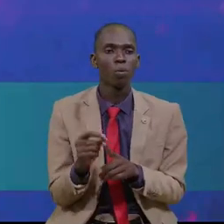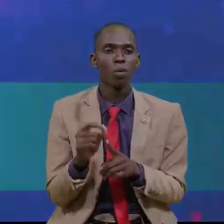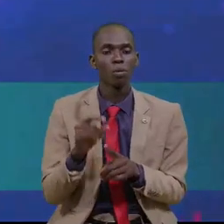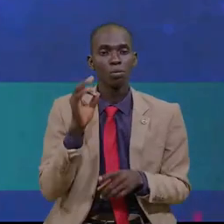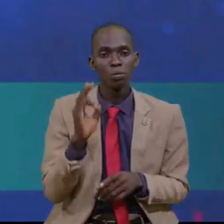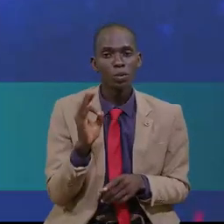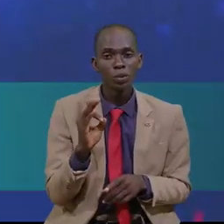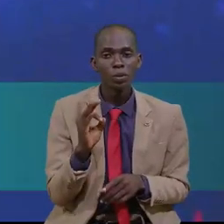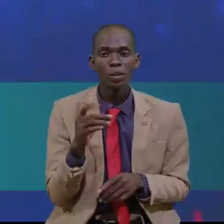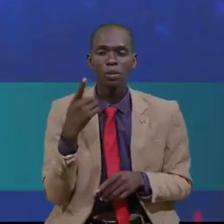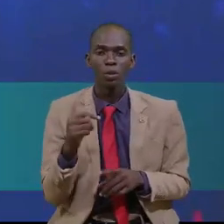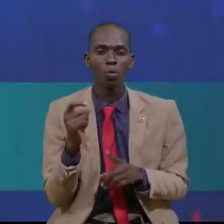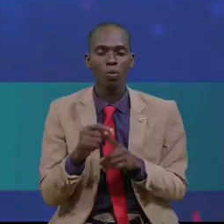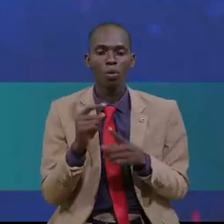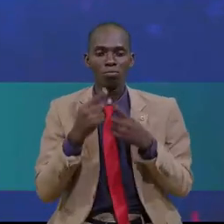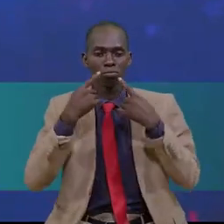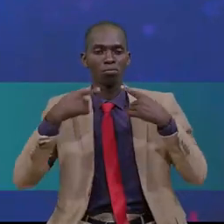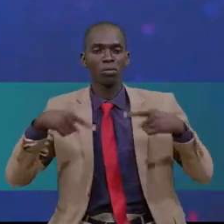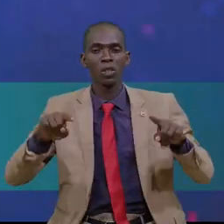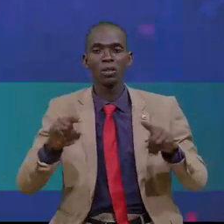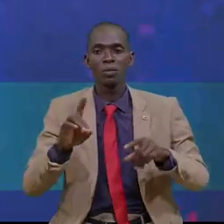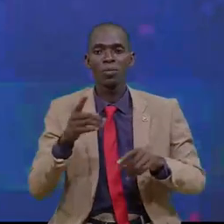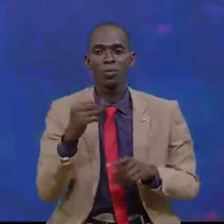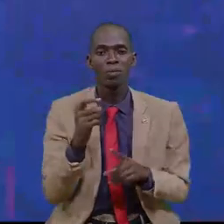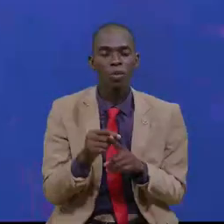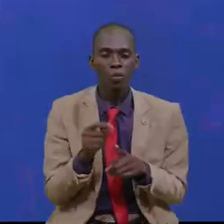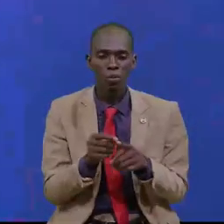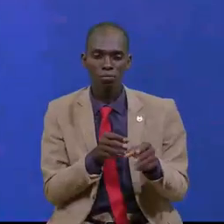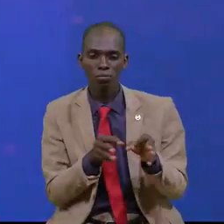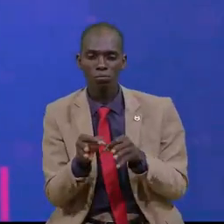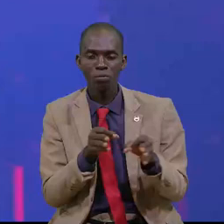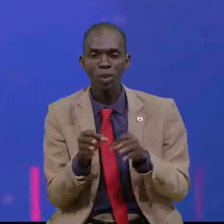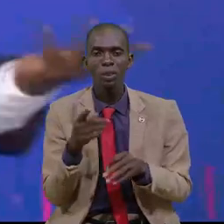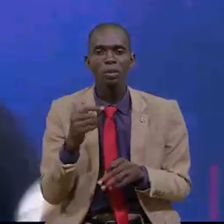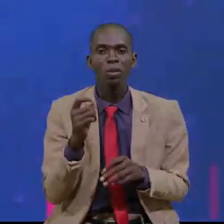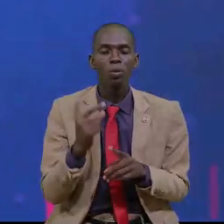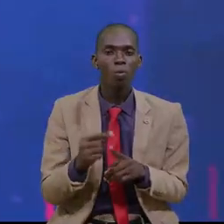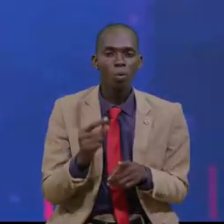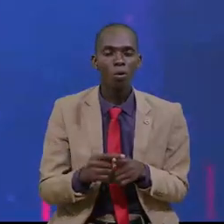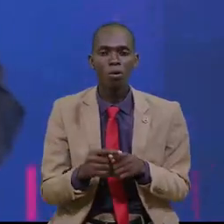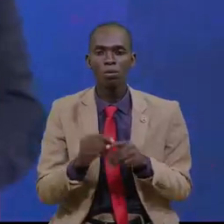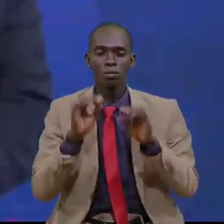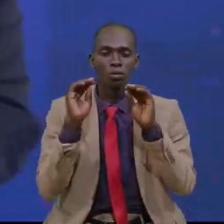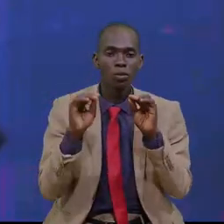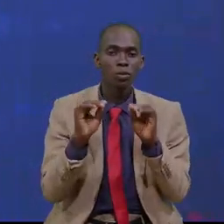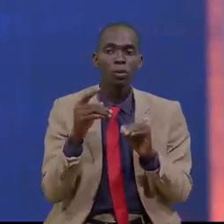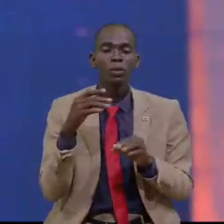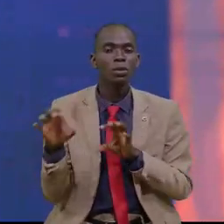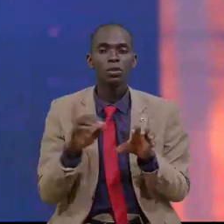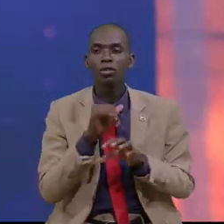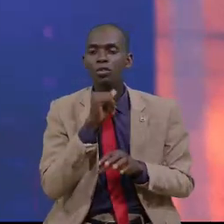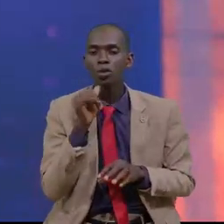la parole déclarée, la parole prêchée, la parole réitérée, la